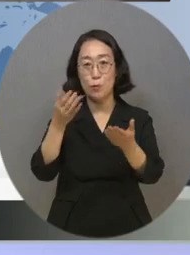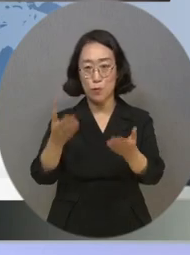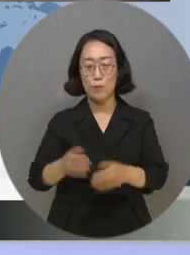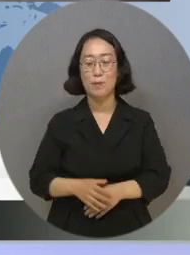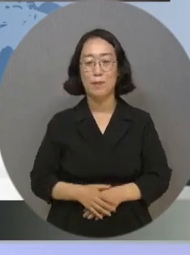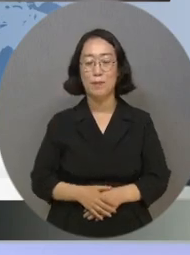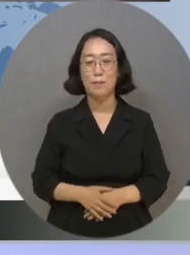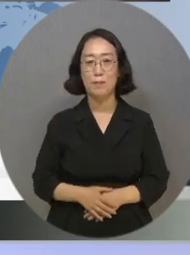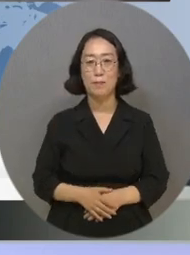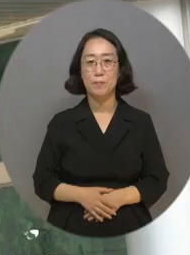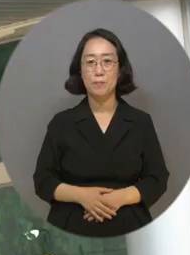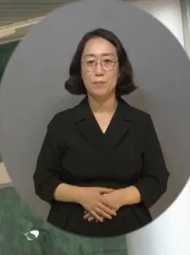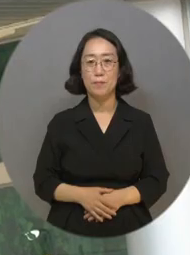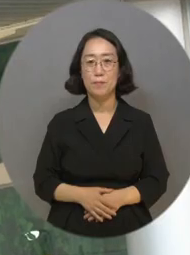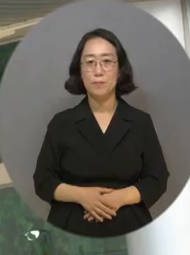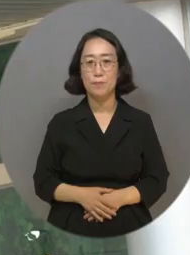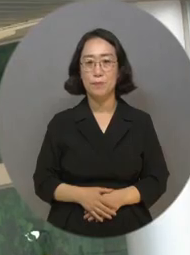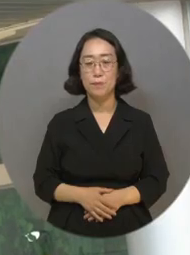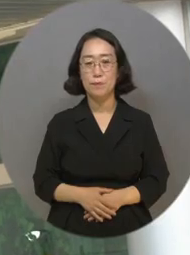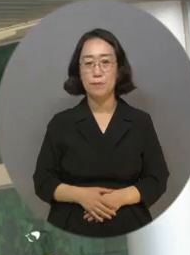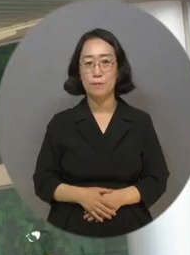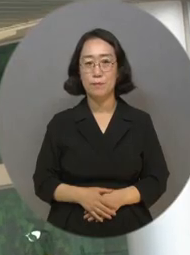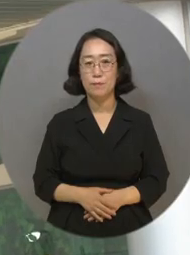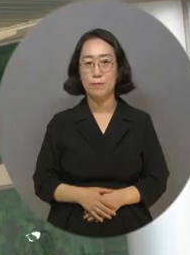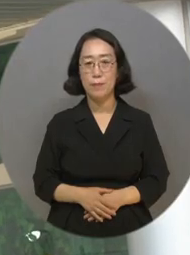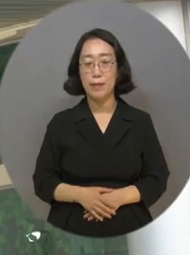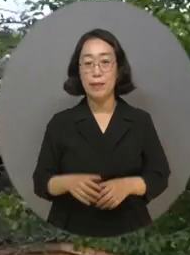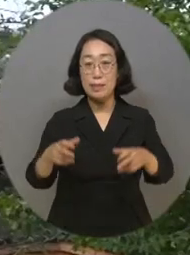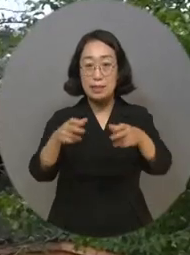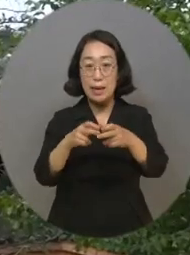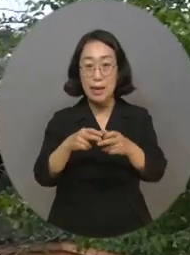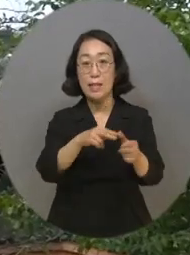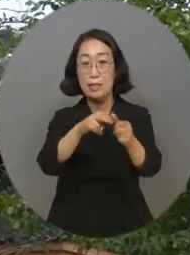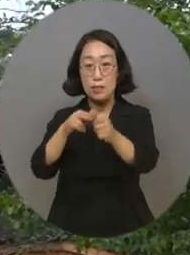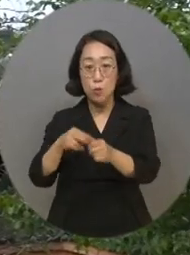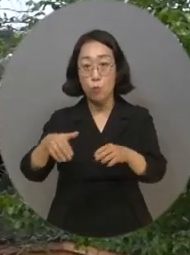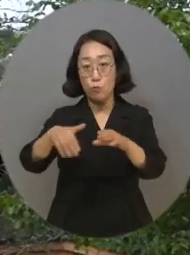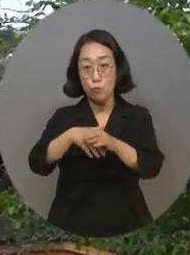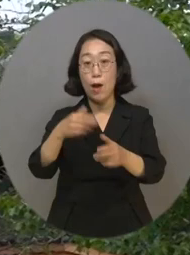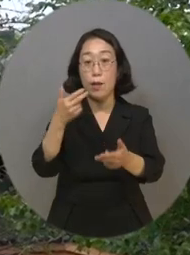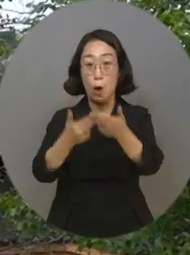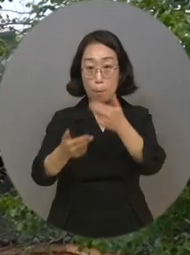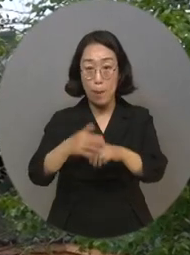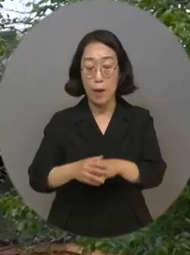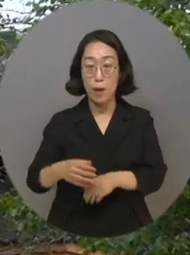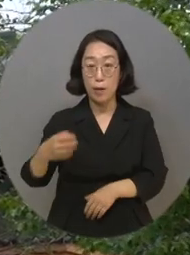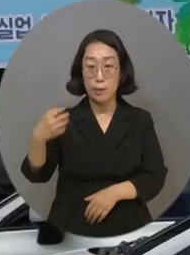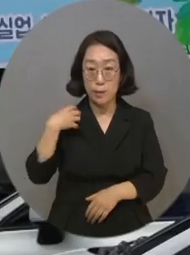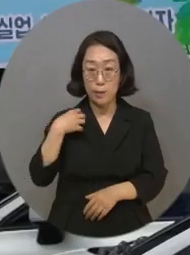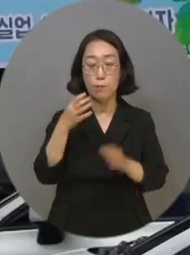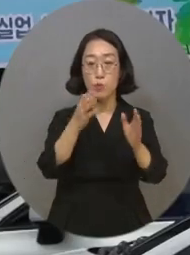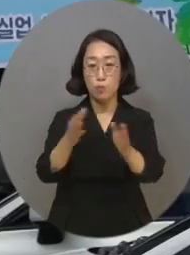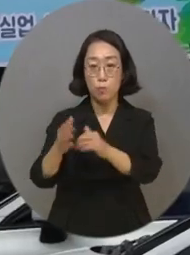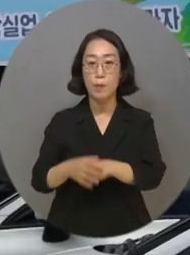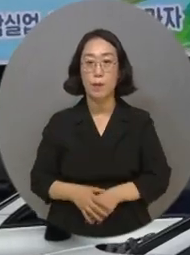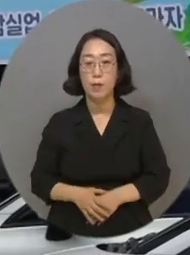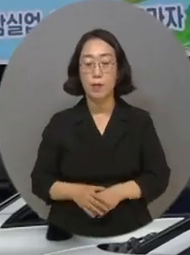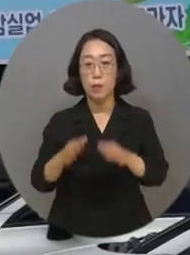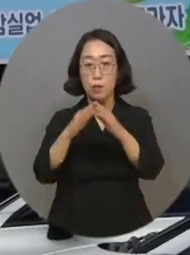김영재 기자입니다. 사단법인 전북장애인정보문화협회 김제지회가 주관하고